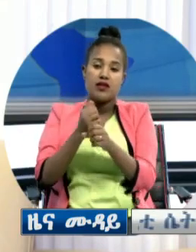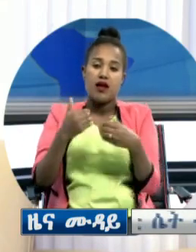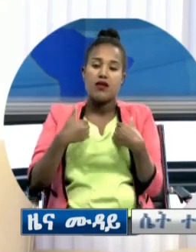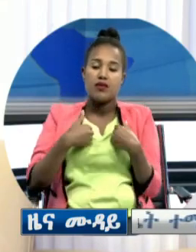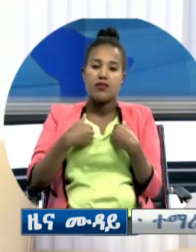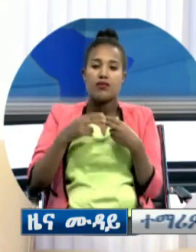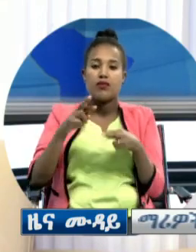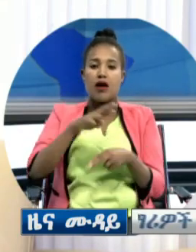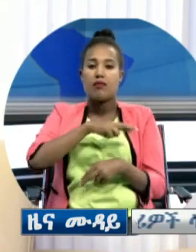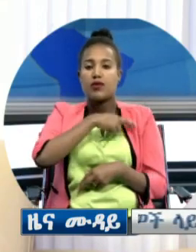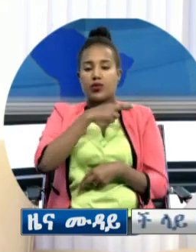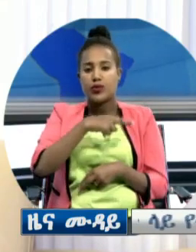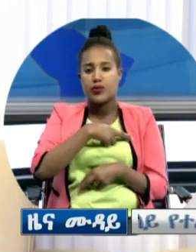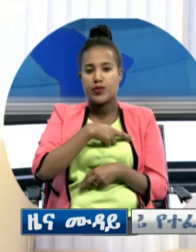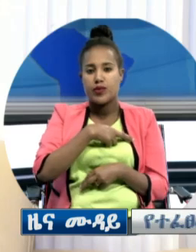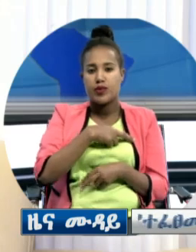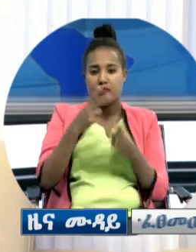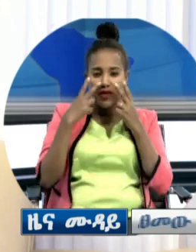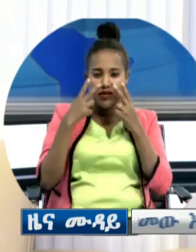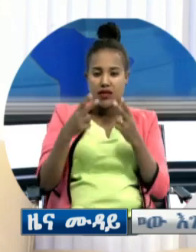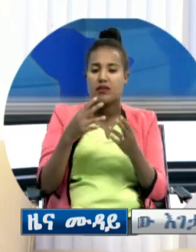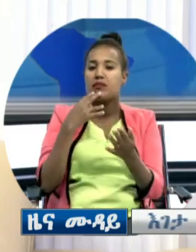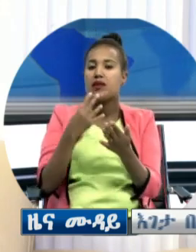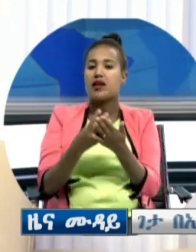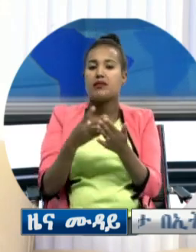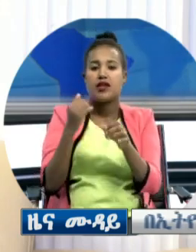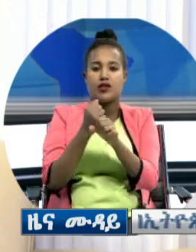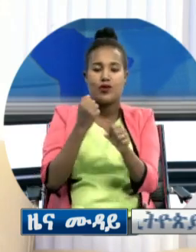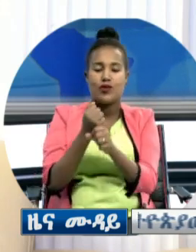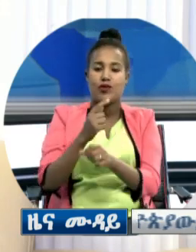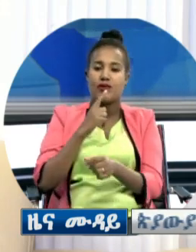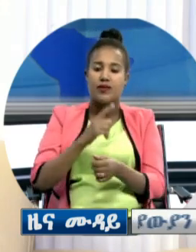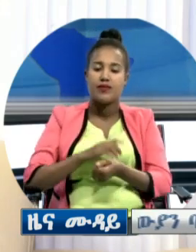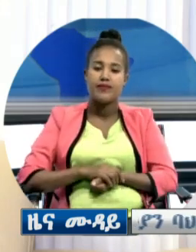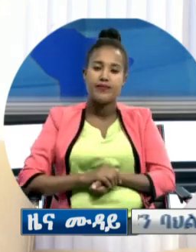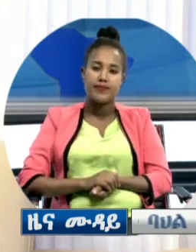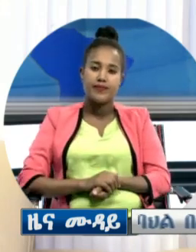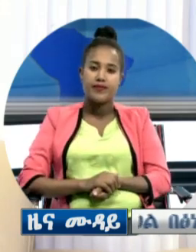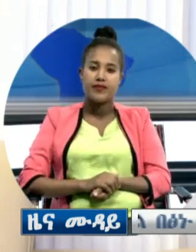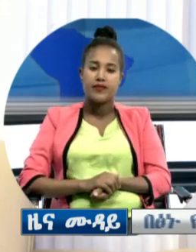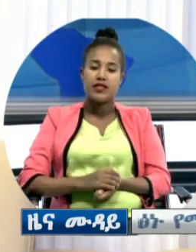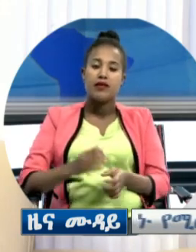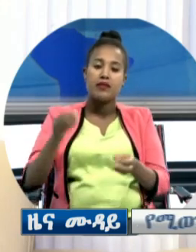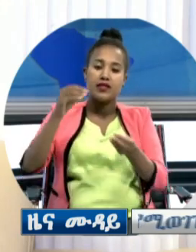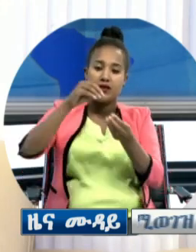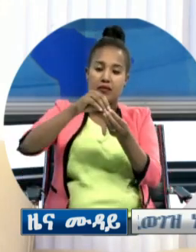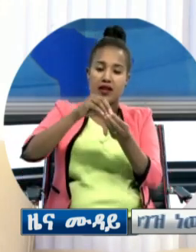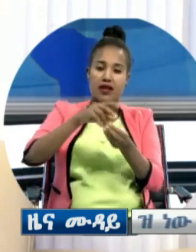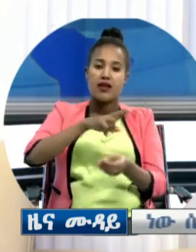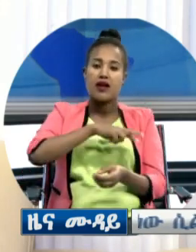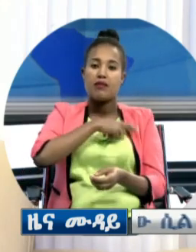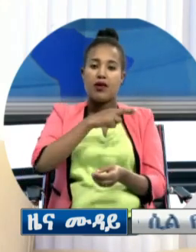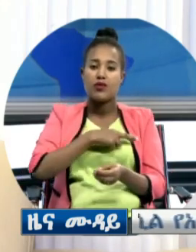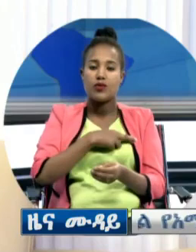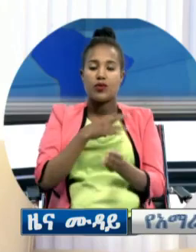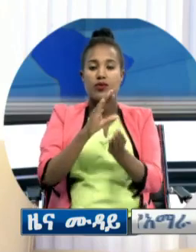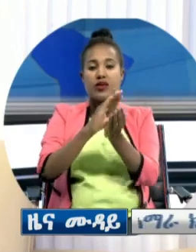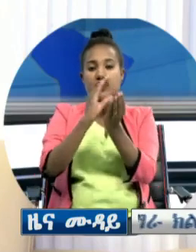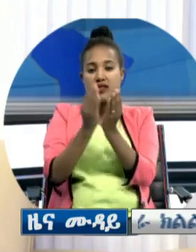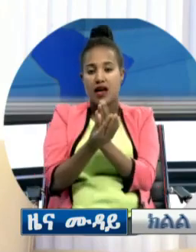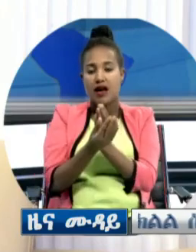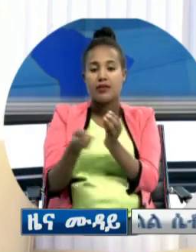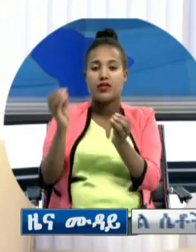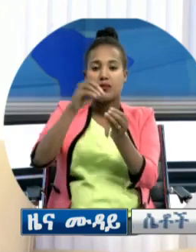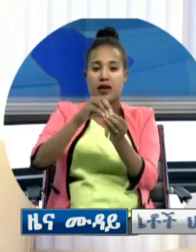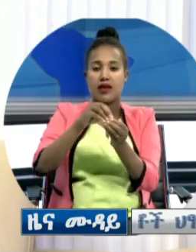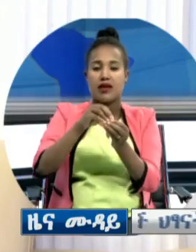ሃይማኖቱ በማስመልከት መልካም ስራ እየተሰሩ ነው ያሉት። በተጨማሪ ከሃይማኖቱ ገጽታ